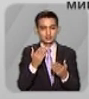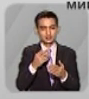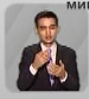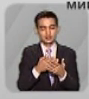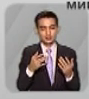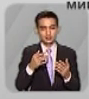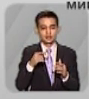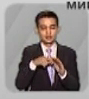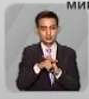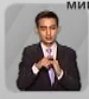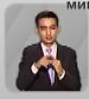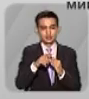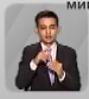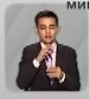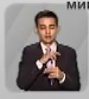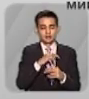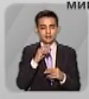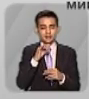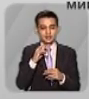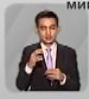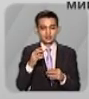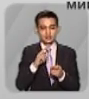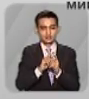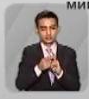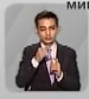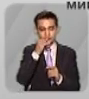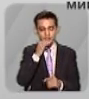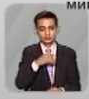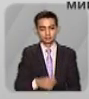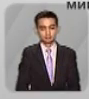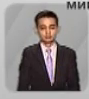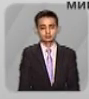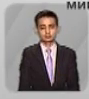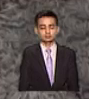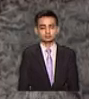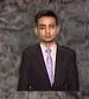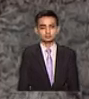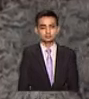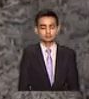других учреждений и организаций со ссылкой на ИИН является неправомерным.